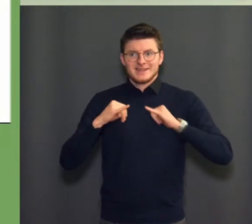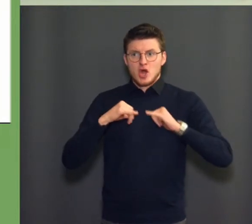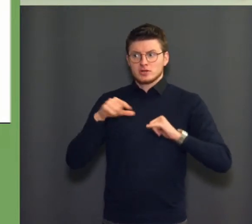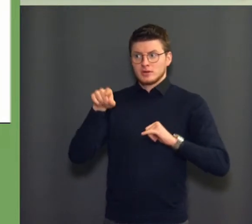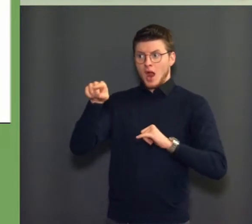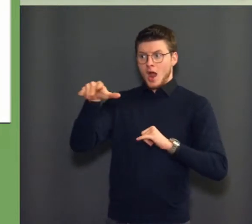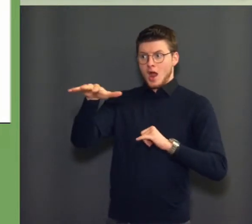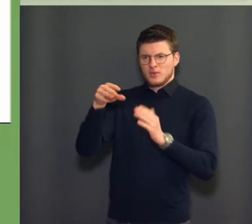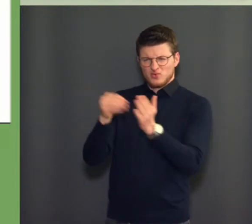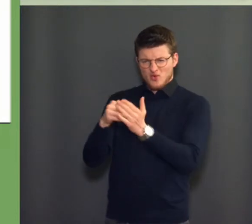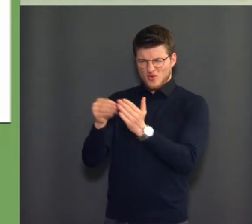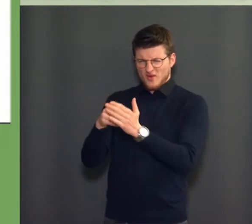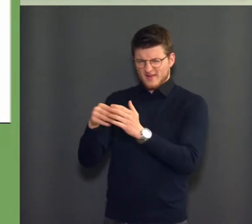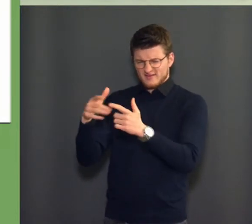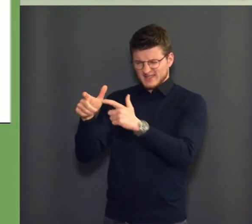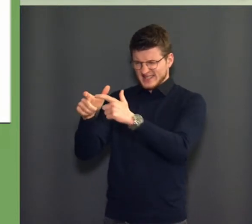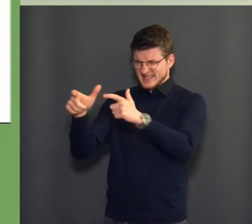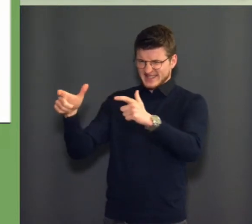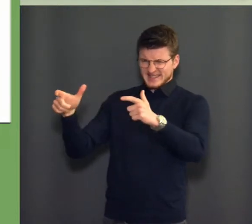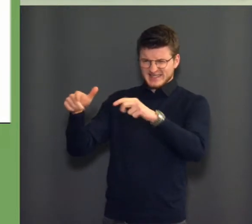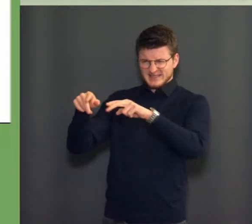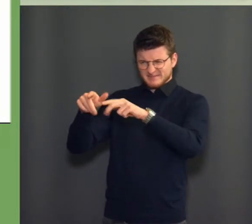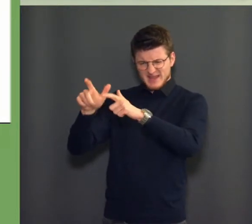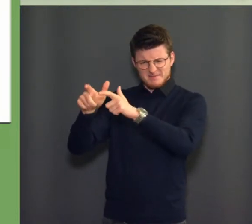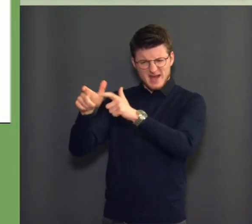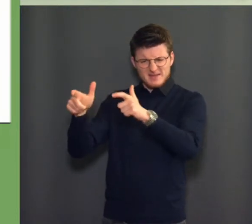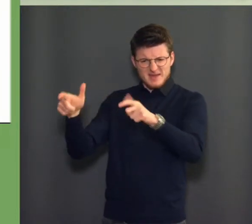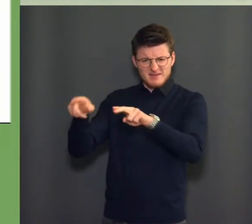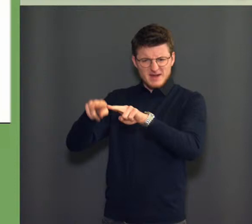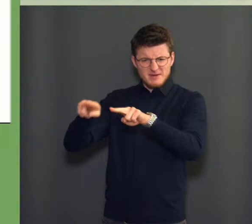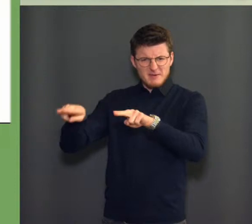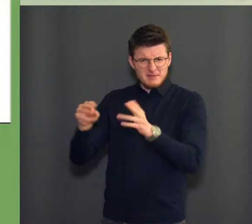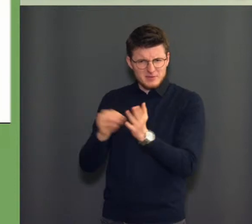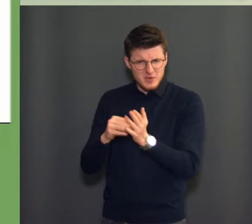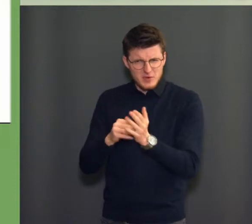verder doorgroeit. Momenteel liggen er